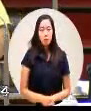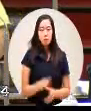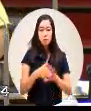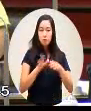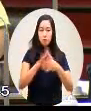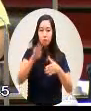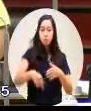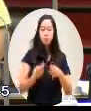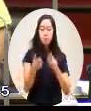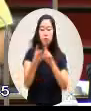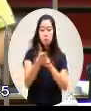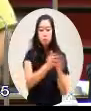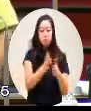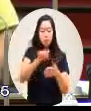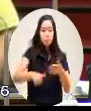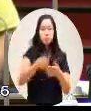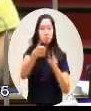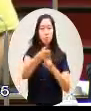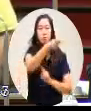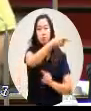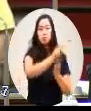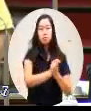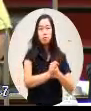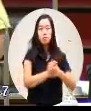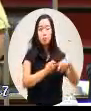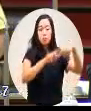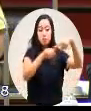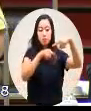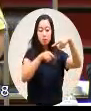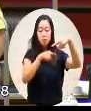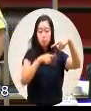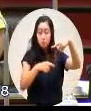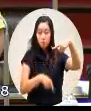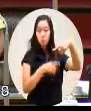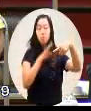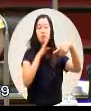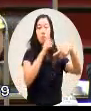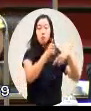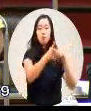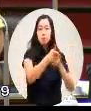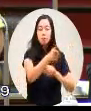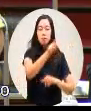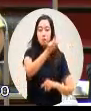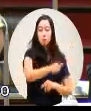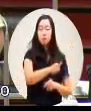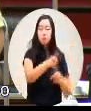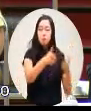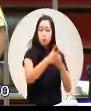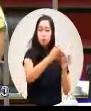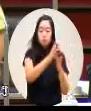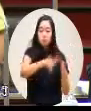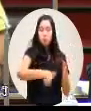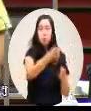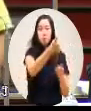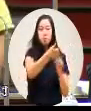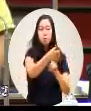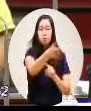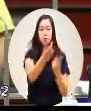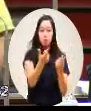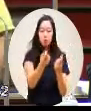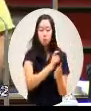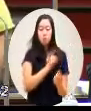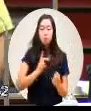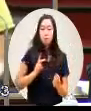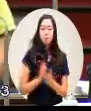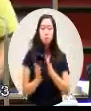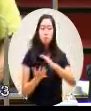平是理事长啊，那个廖建忠是这个教师会的理事长，也兼产